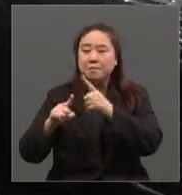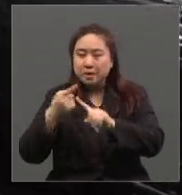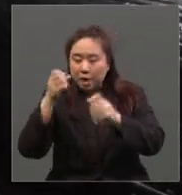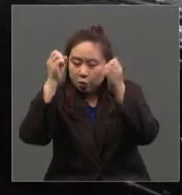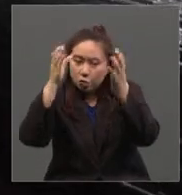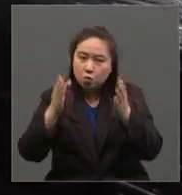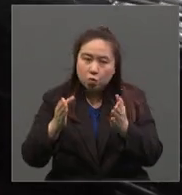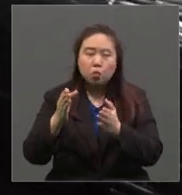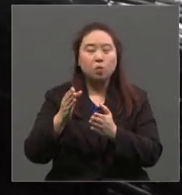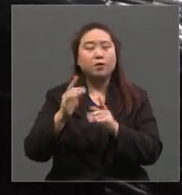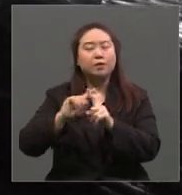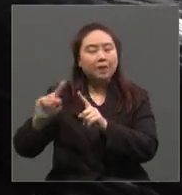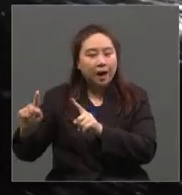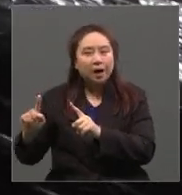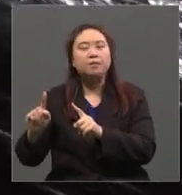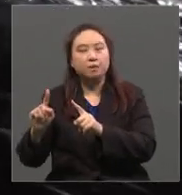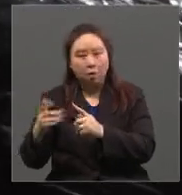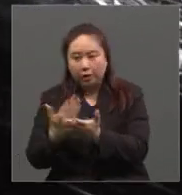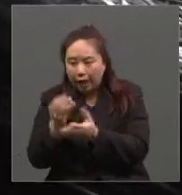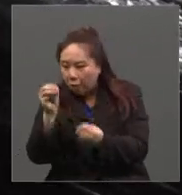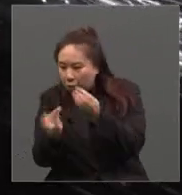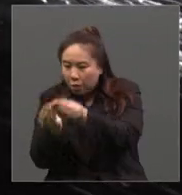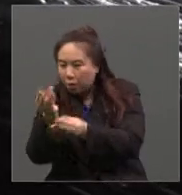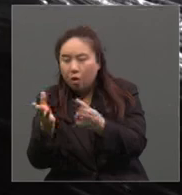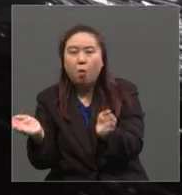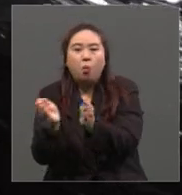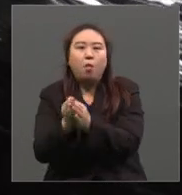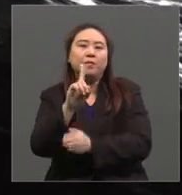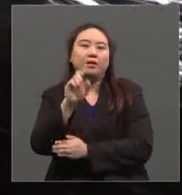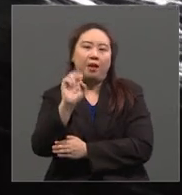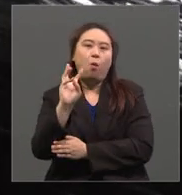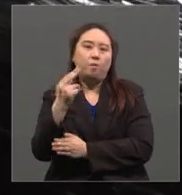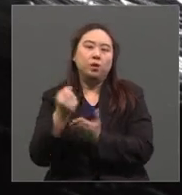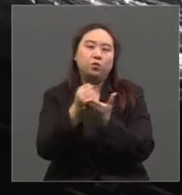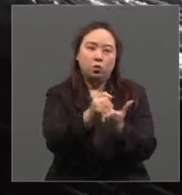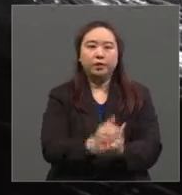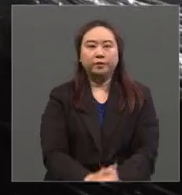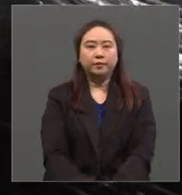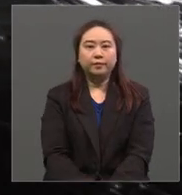ๆครูอาจารย์ที่ทราบข่าวนะคะได้รวบรวมเงินช่วยเหลืออีกกว่า 160,000 บาทค่ะ